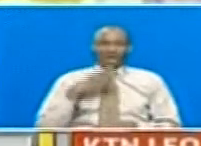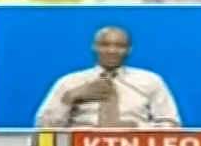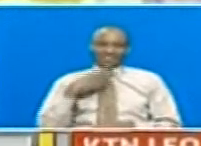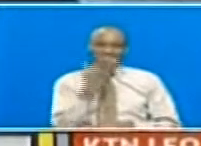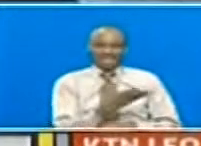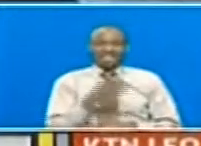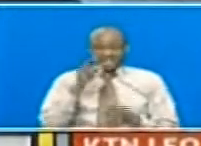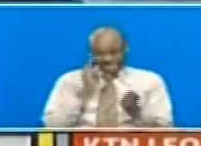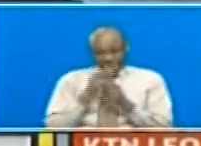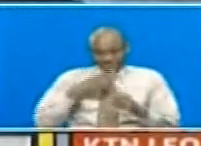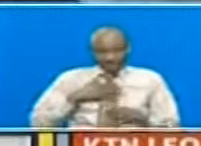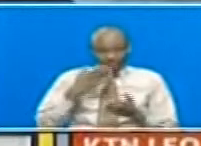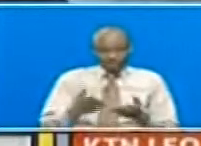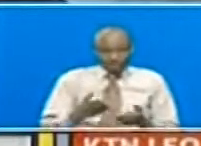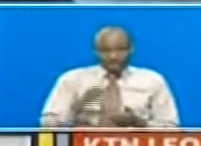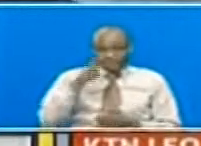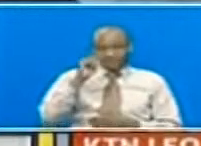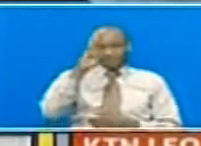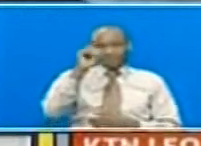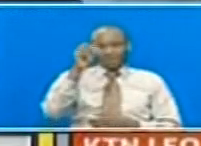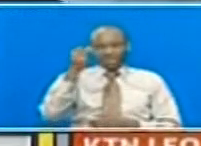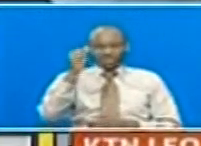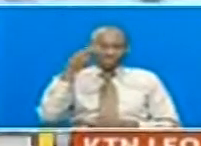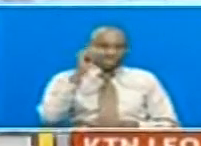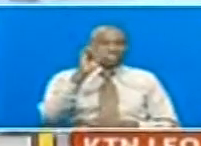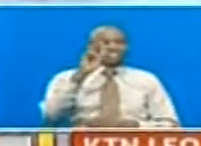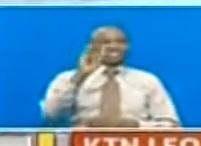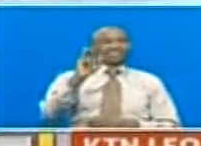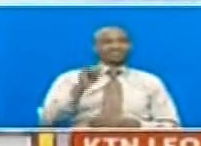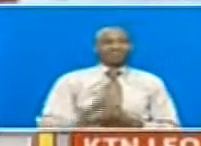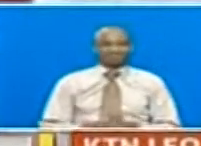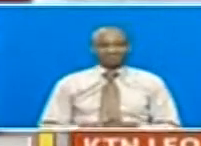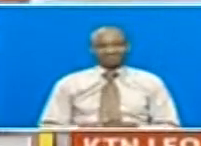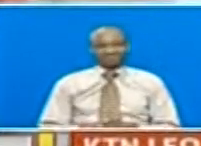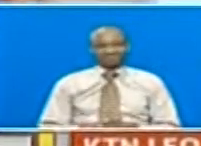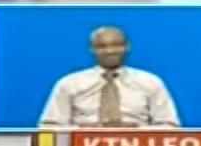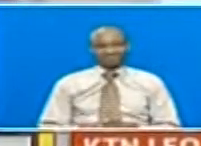ilikuwa jina la stage ni Mbashiri Bashora Bakora ya Mpingo.